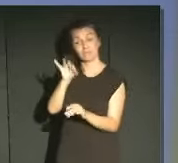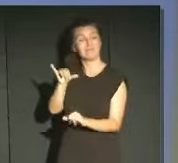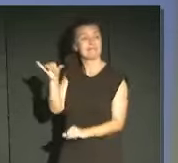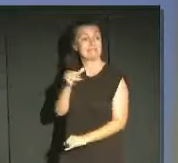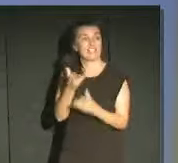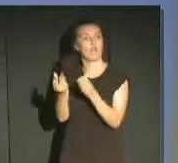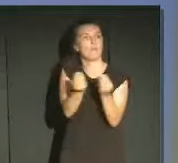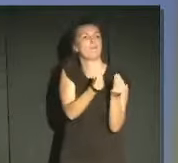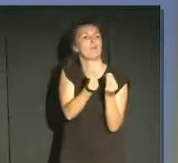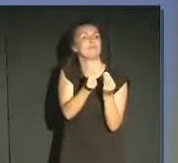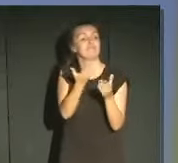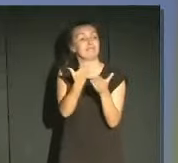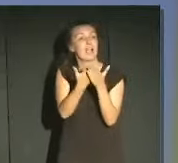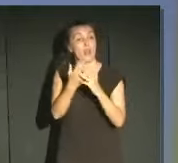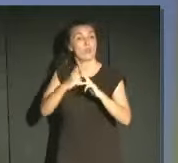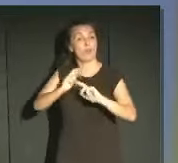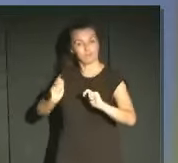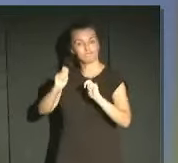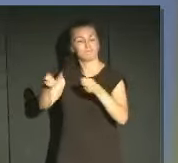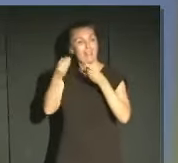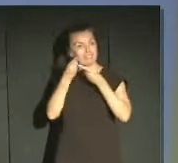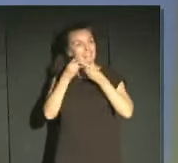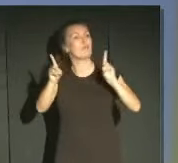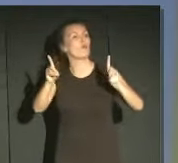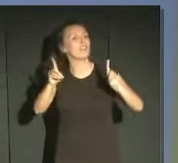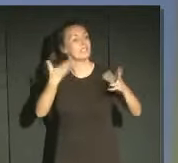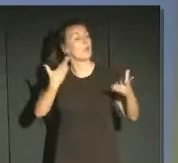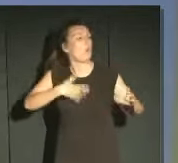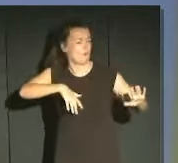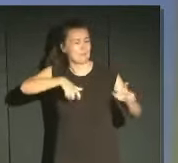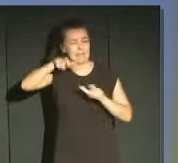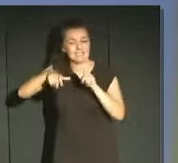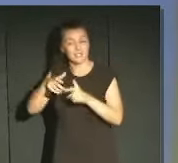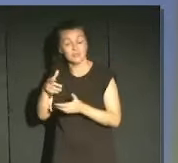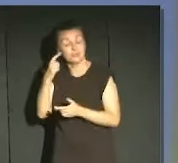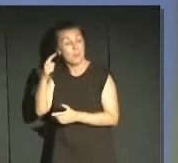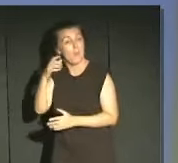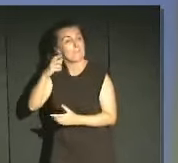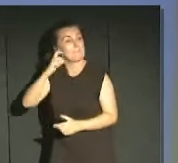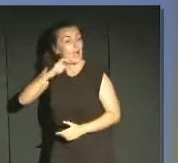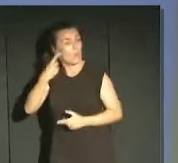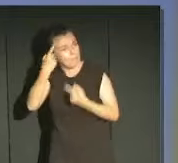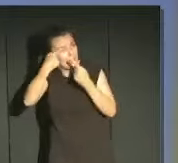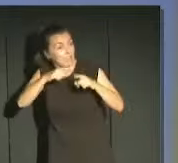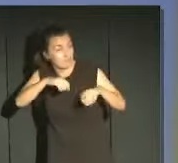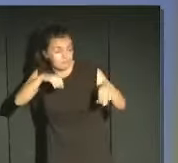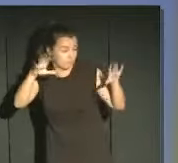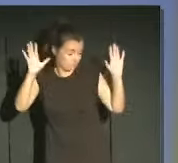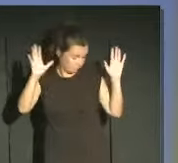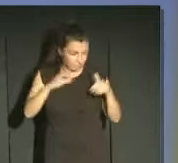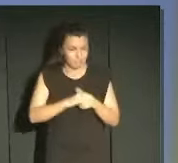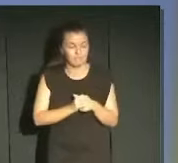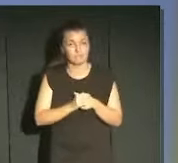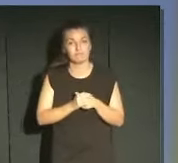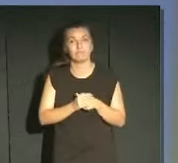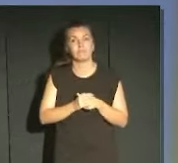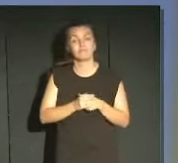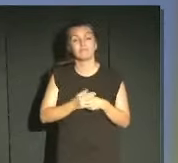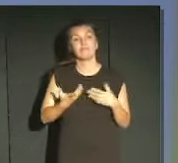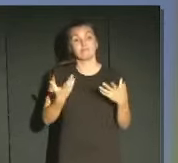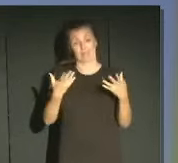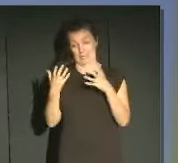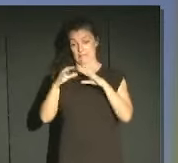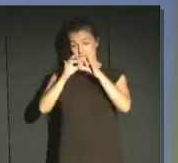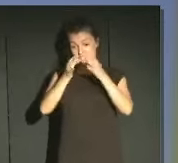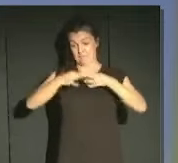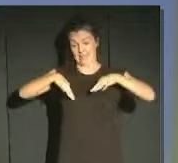direction on prend ça s'appelle même la démocratie dans dé plais au macronistes et nous nous sommes fiers d'être de ceux qui disent que les seuls qui peuvent décider